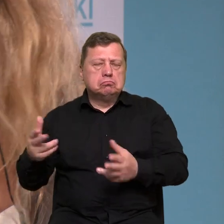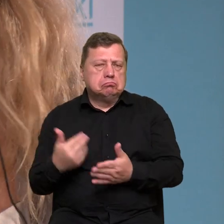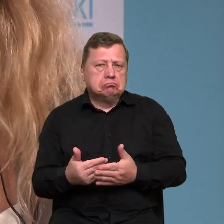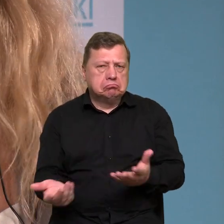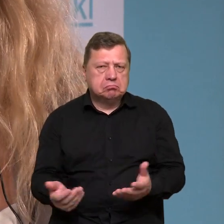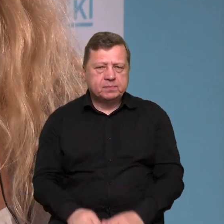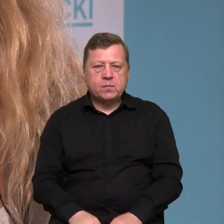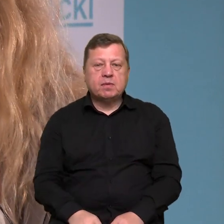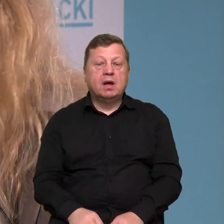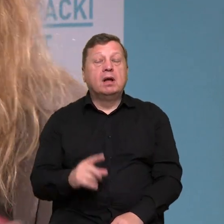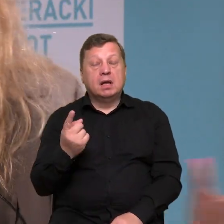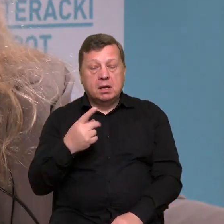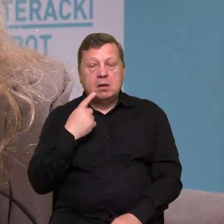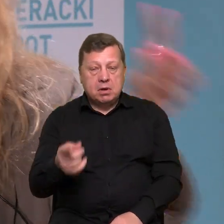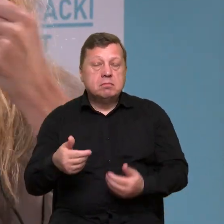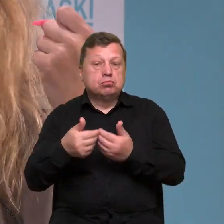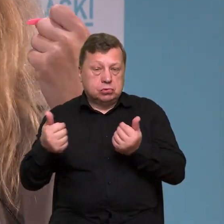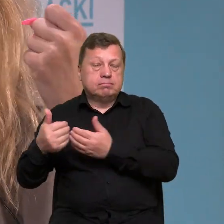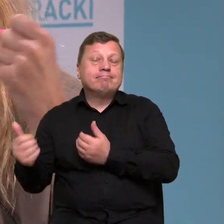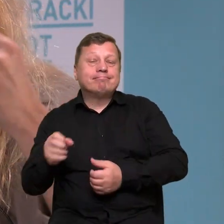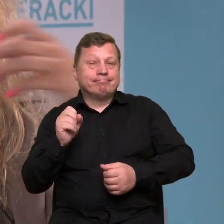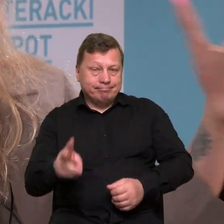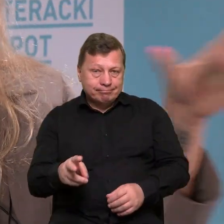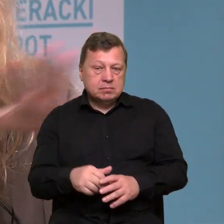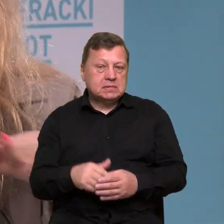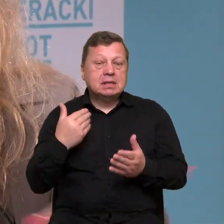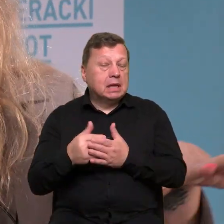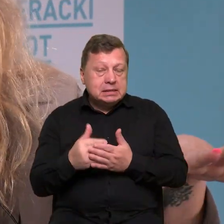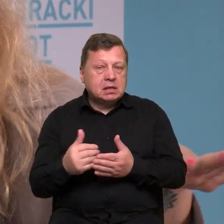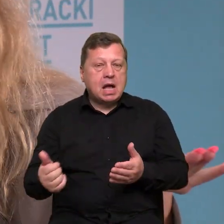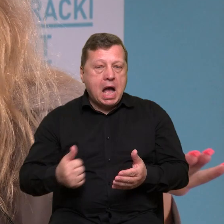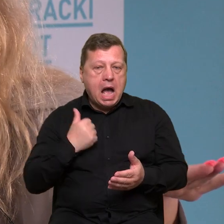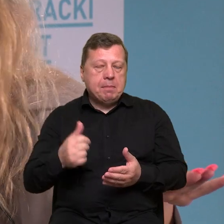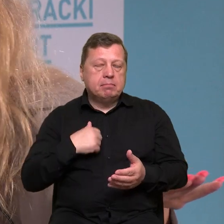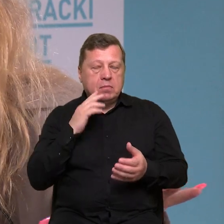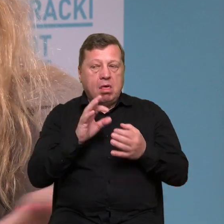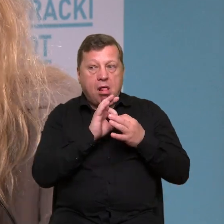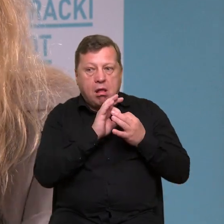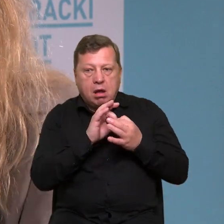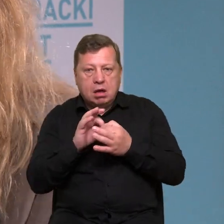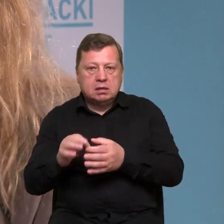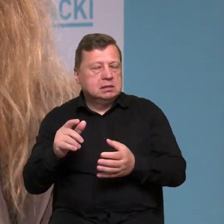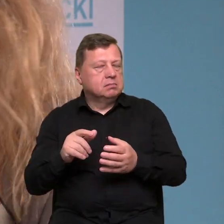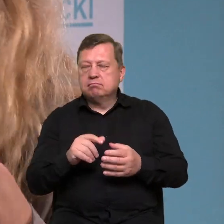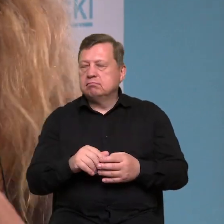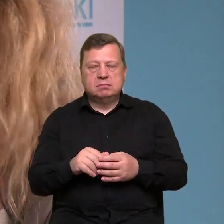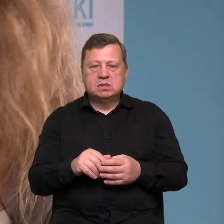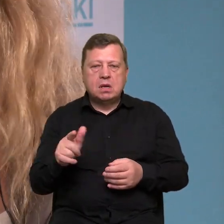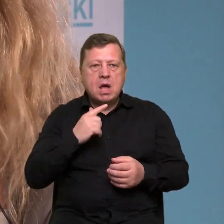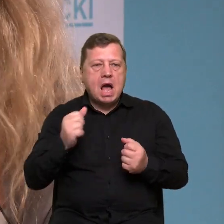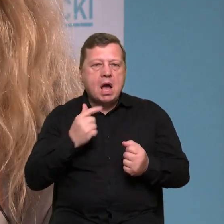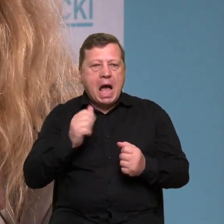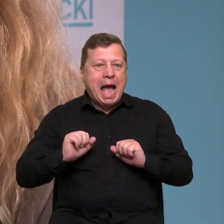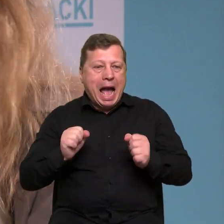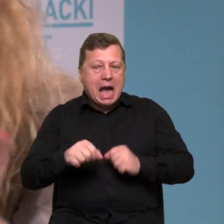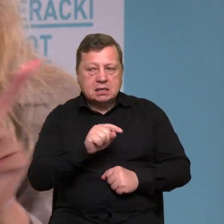Z jednej strony rzeczywiście jako przerywniki, żeby troszeczkę zostać wyrwanym z tych struktur akcji,